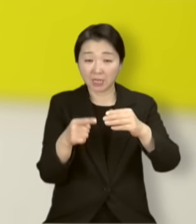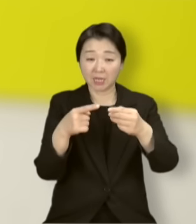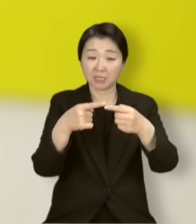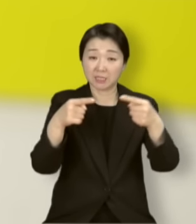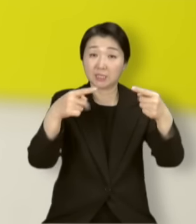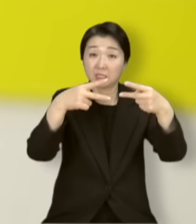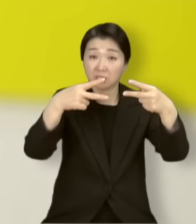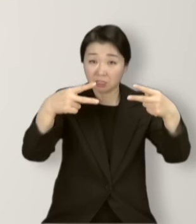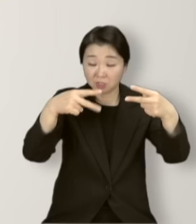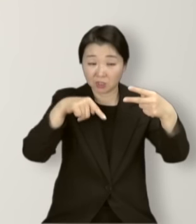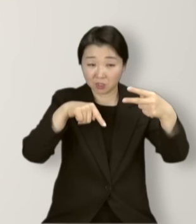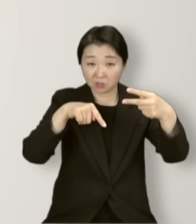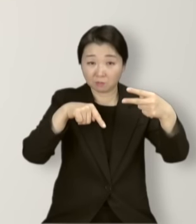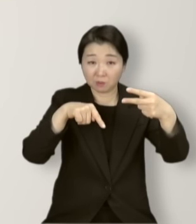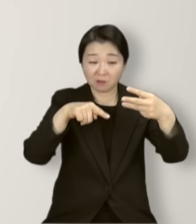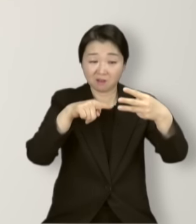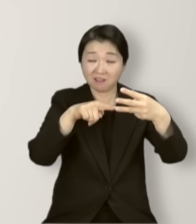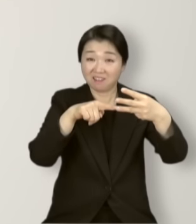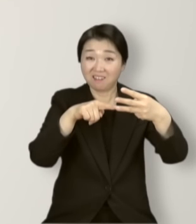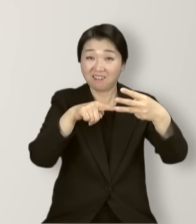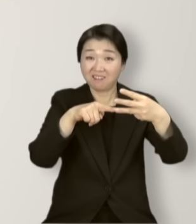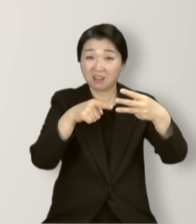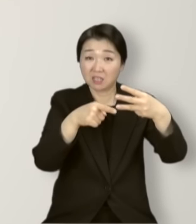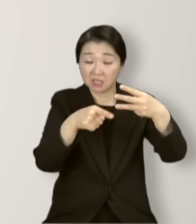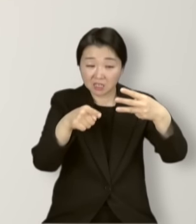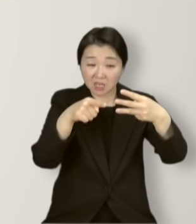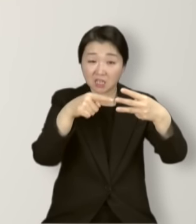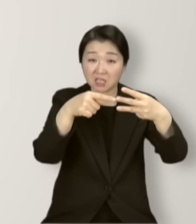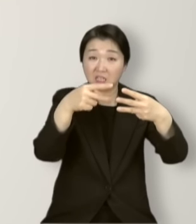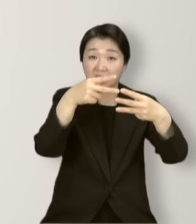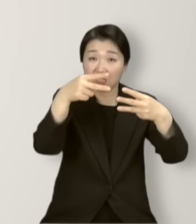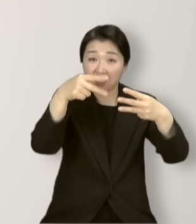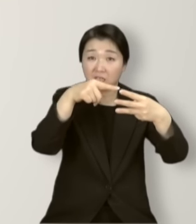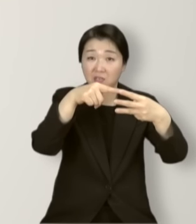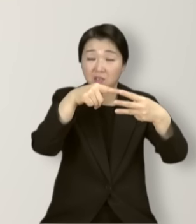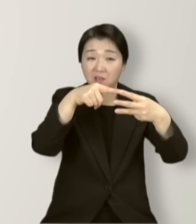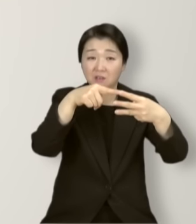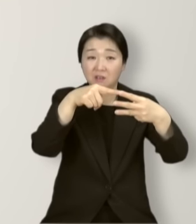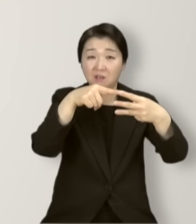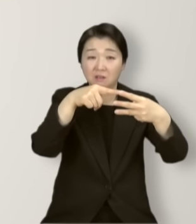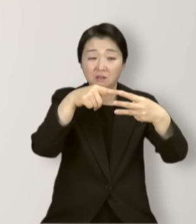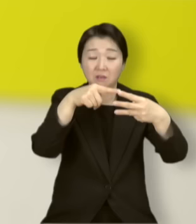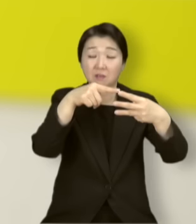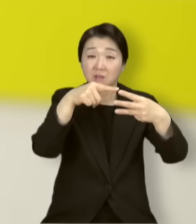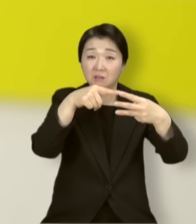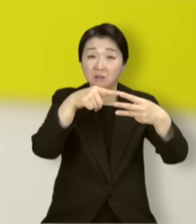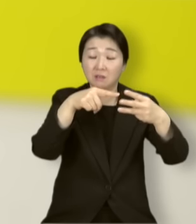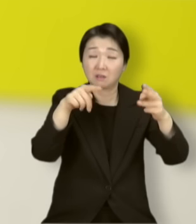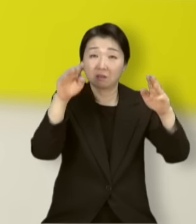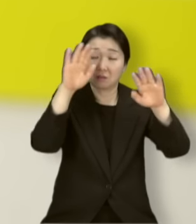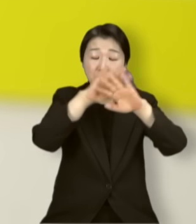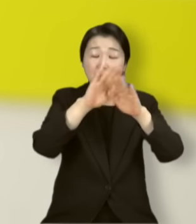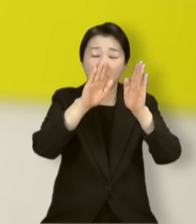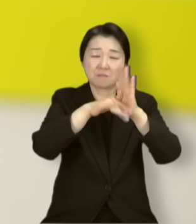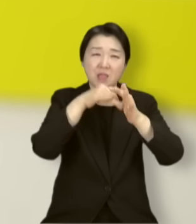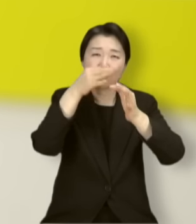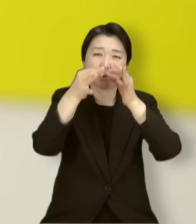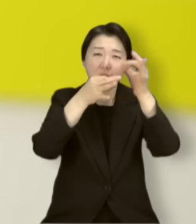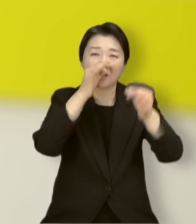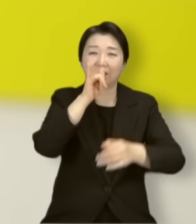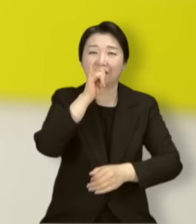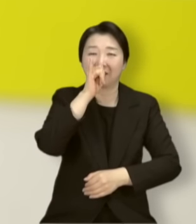기업이라고 그럴까 아이가 두 군데에서 예, 꽃바람과 약국 예. 2층에서 밤중에 뭐 소리